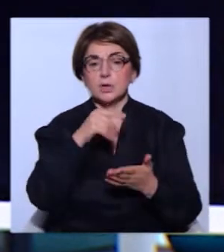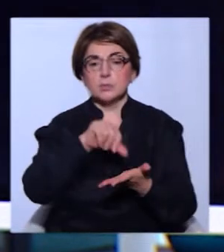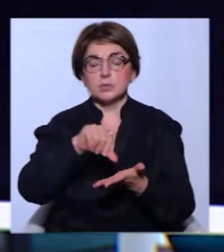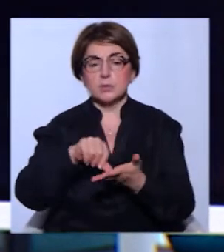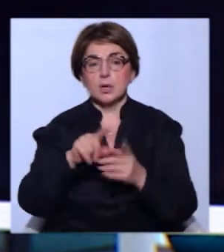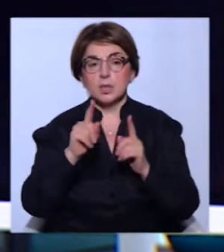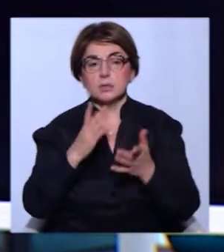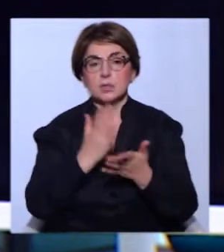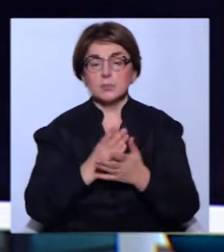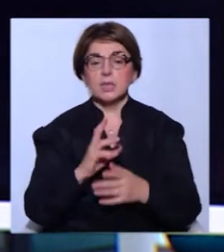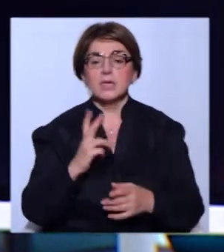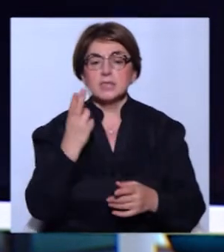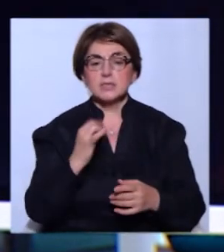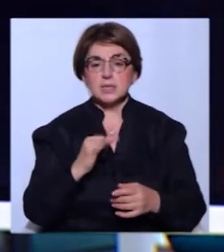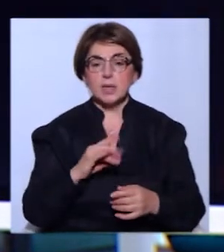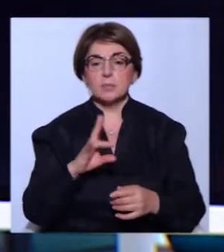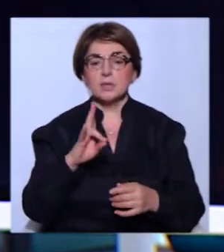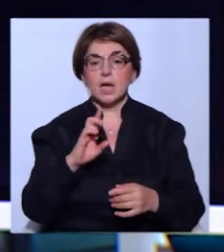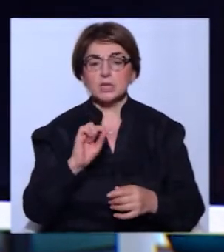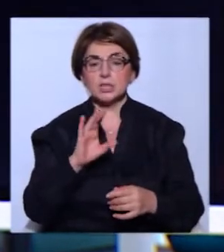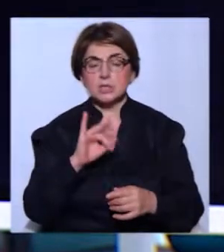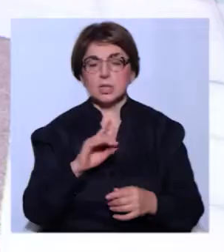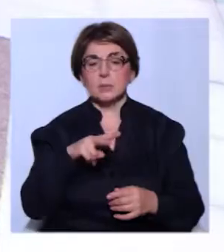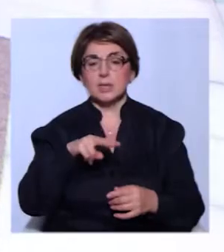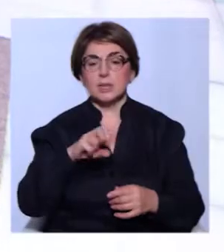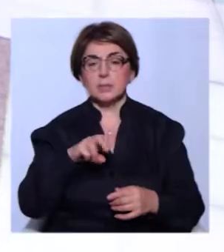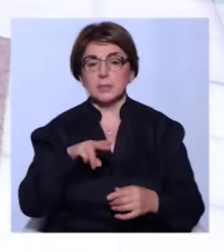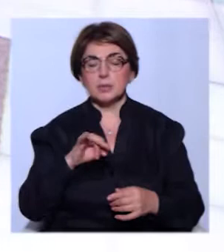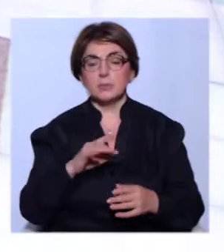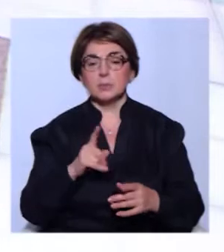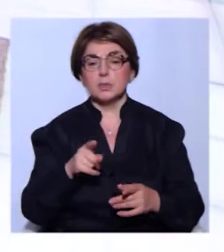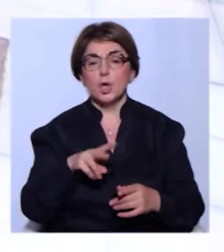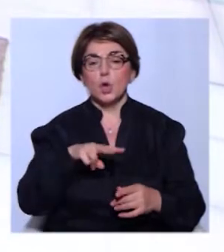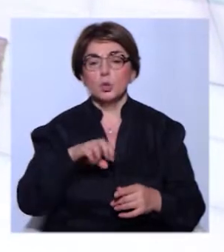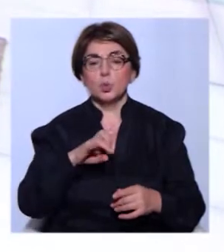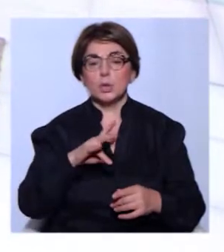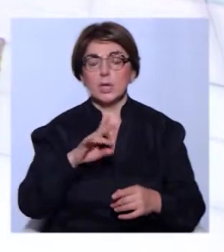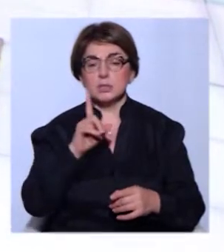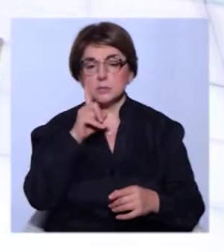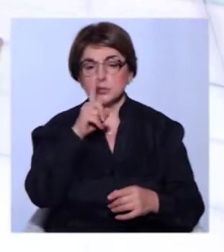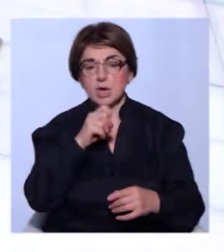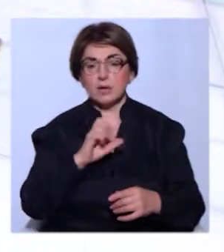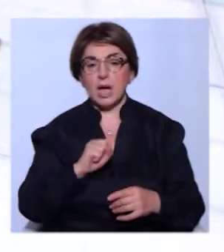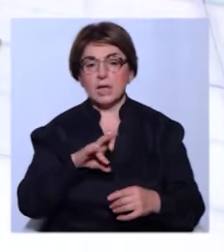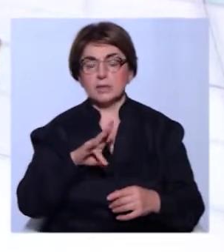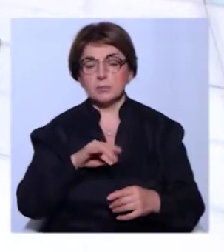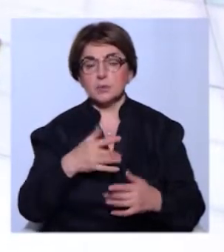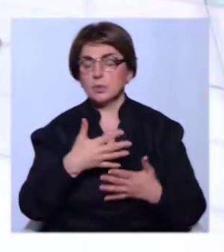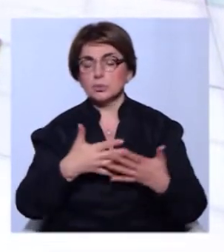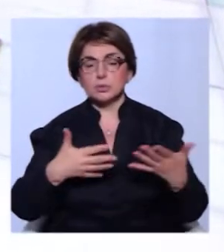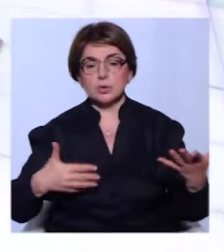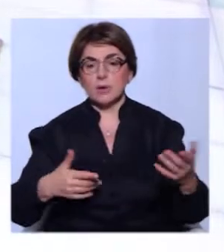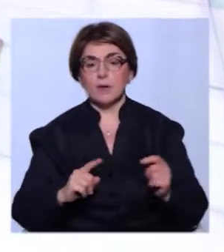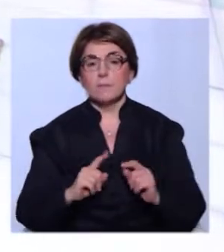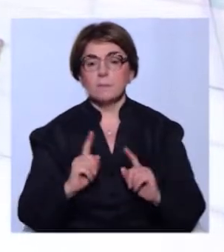შემადგენლობაში. იქნება ეს ცილები, ნახშირწყლები, ლიპიდები, ნუკლეინის მჟავები, ATF-ი, ქლოროფილი თუ სხვა.